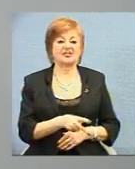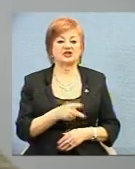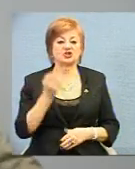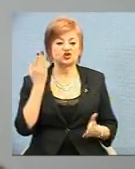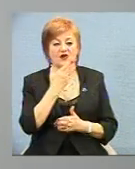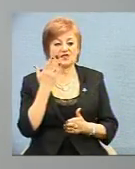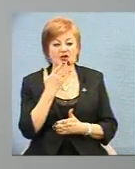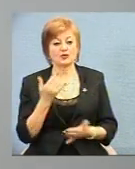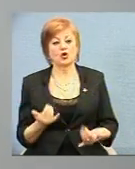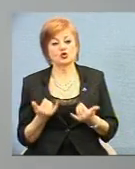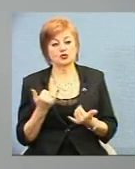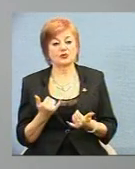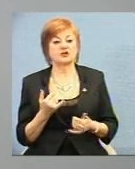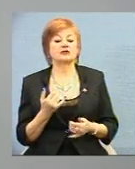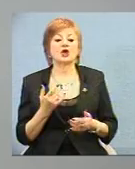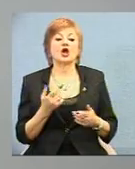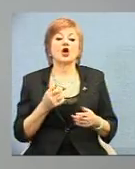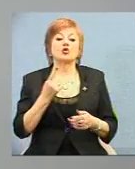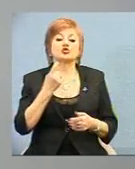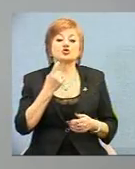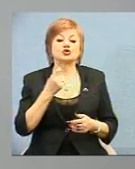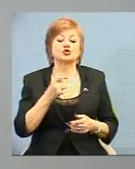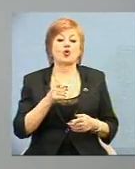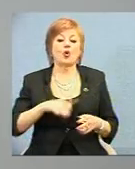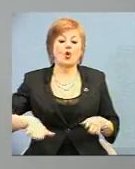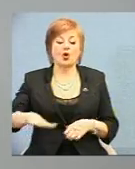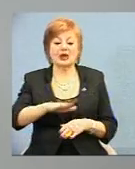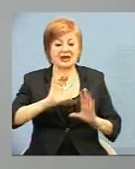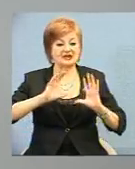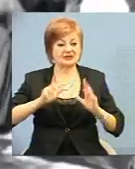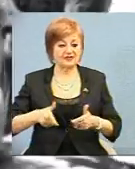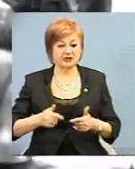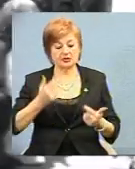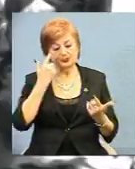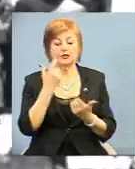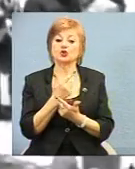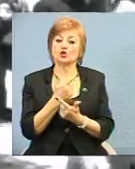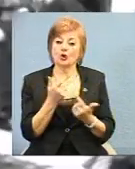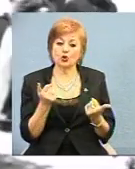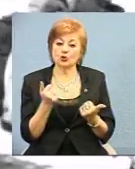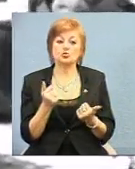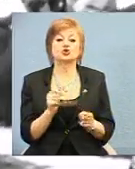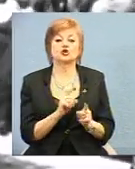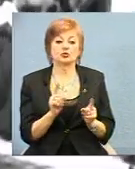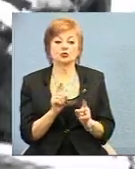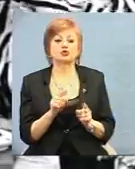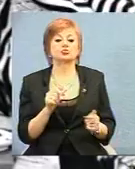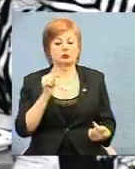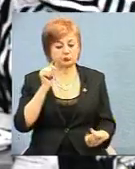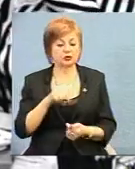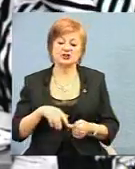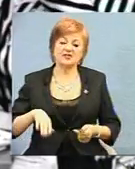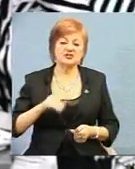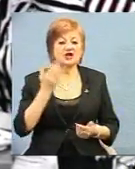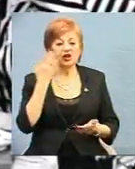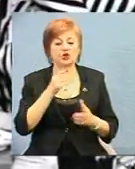від учасників із 107 країн світу. Голова журі Манук Депоян наголошує, однакової уваги варті всі фільми –